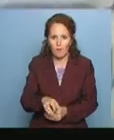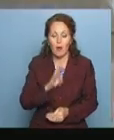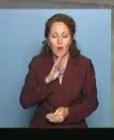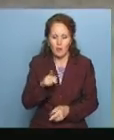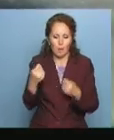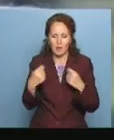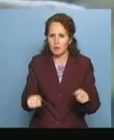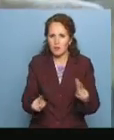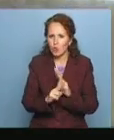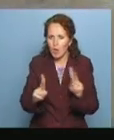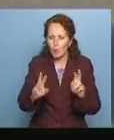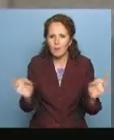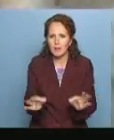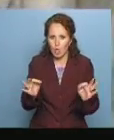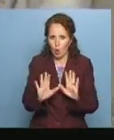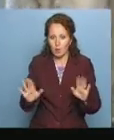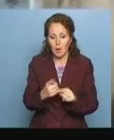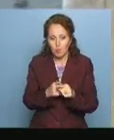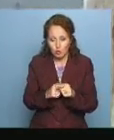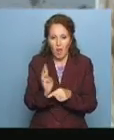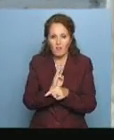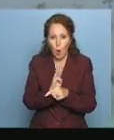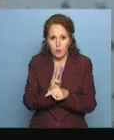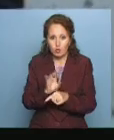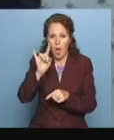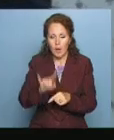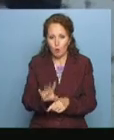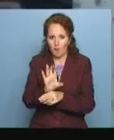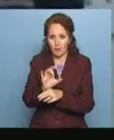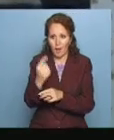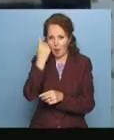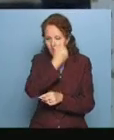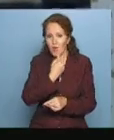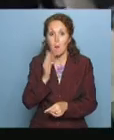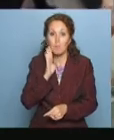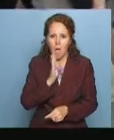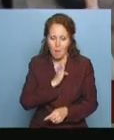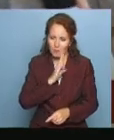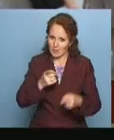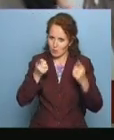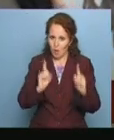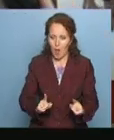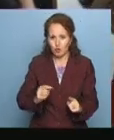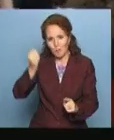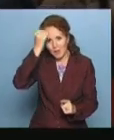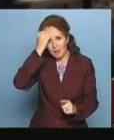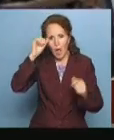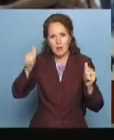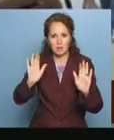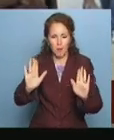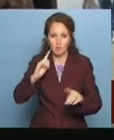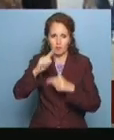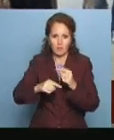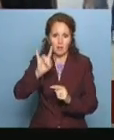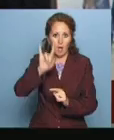никому и никогда, потому что войлочное окно с фотографией мамы – настоящий талисман. Фотографии, которые висели всегда над окном, вот